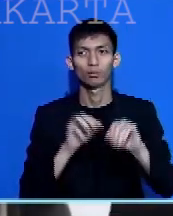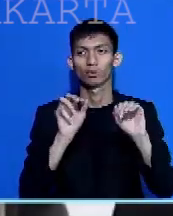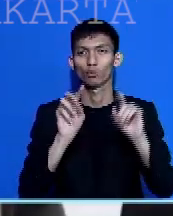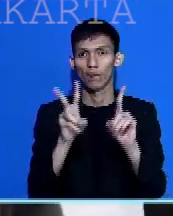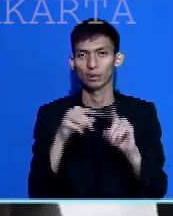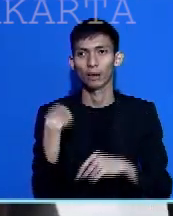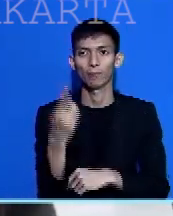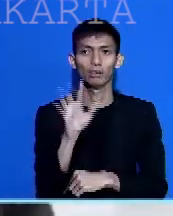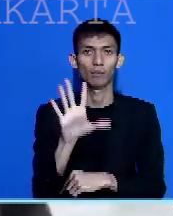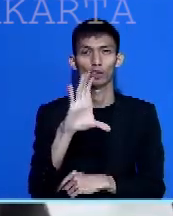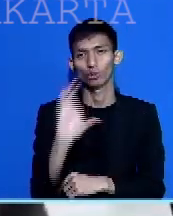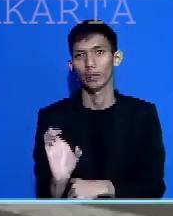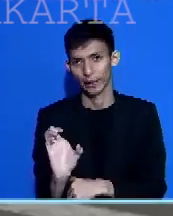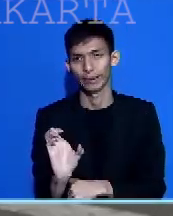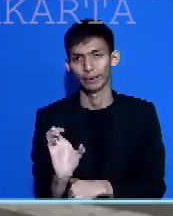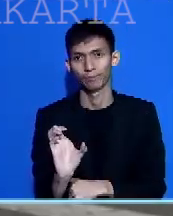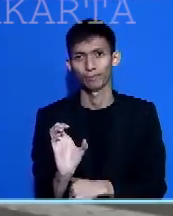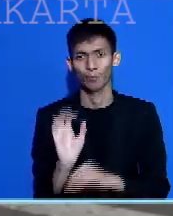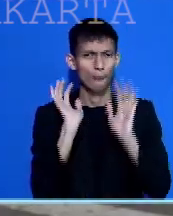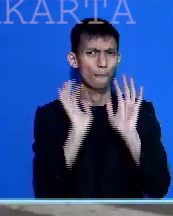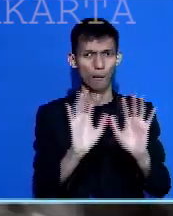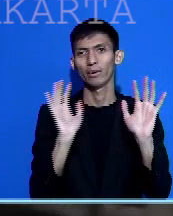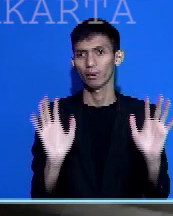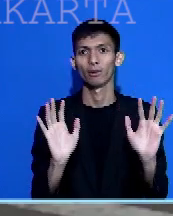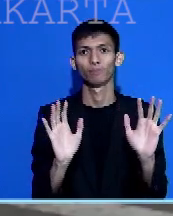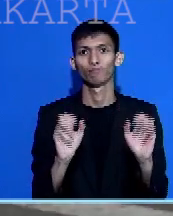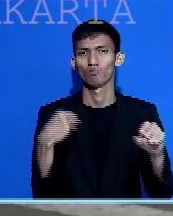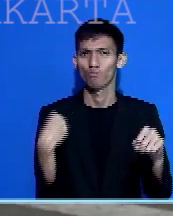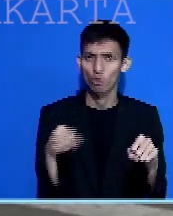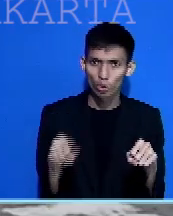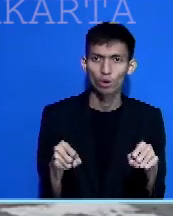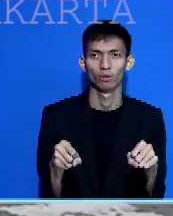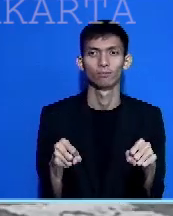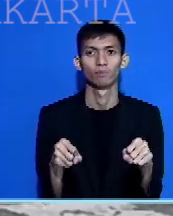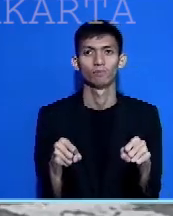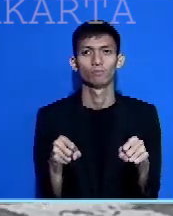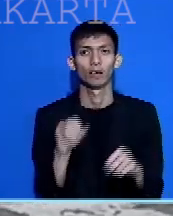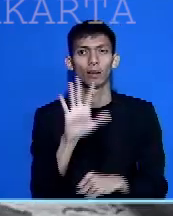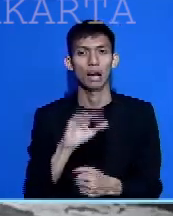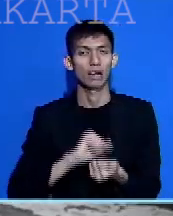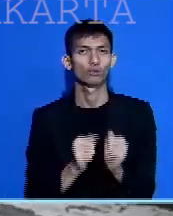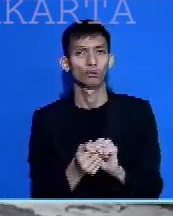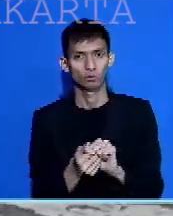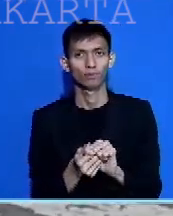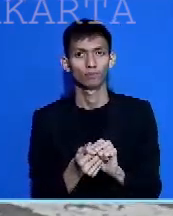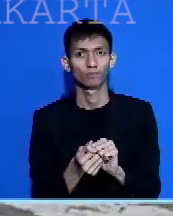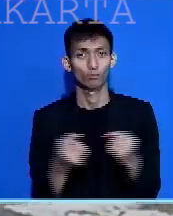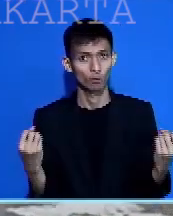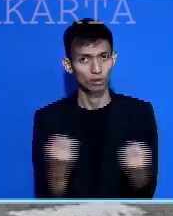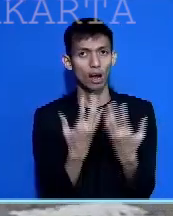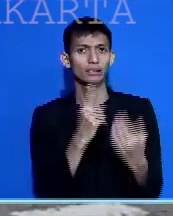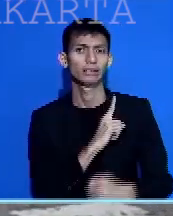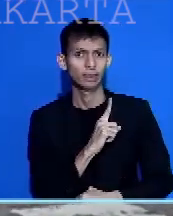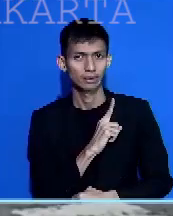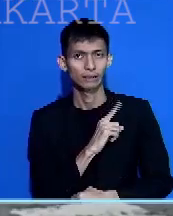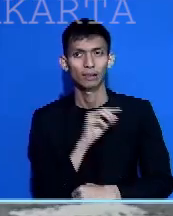banyak melibatkan kendaraan roda du maupun roda t tercatat sebanyak Li kasus merupakan kecelakaan tunggal sementara 20 delan